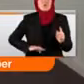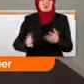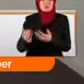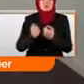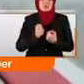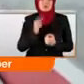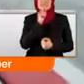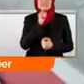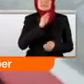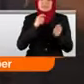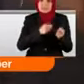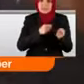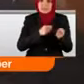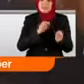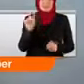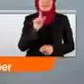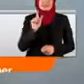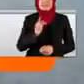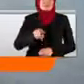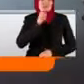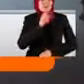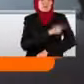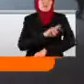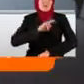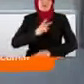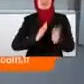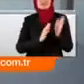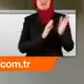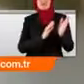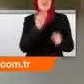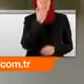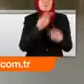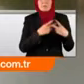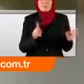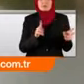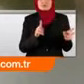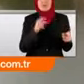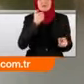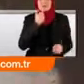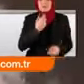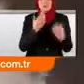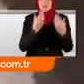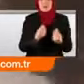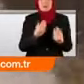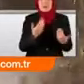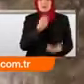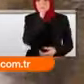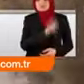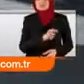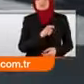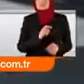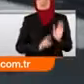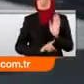eğitim lise son sınıfa kadar devam ediyor okulda Altı yıllık olmasına rağmen adından başarıyla o bitiriyor